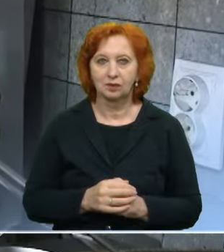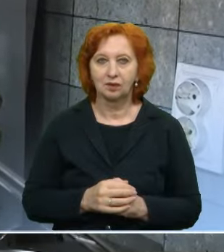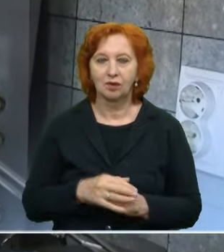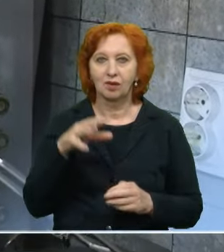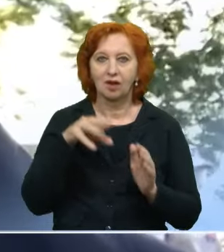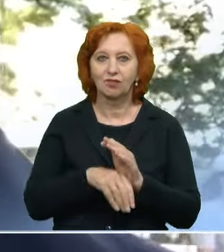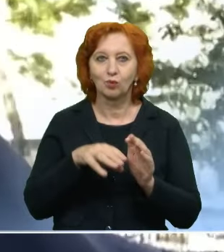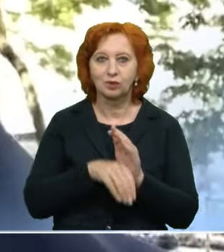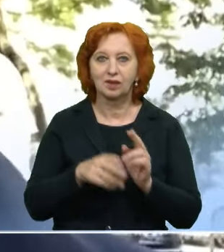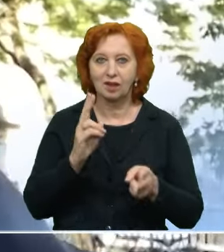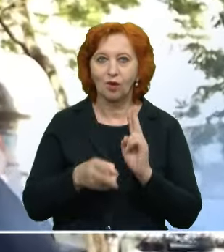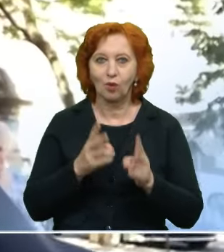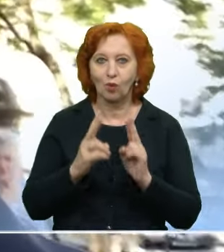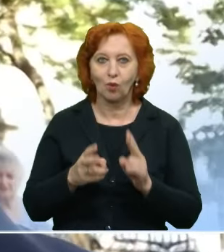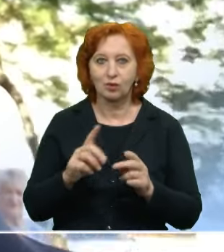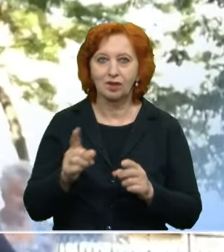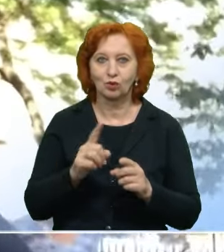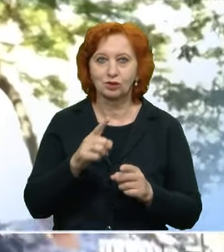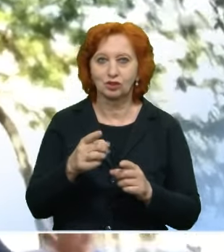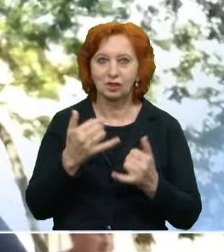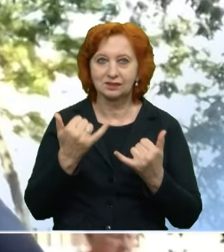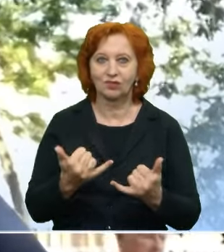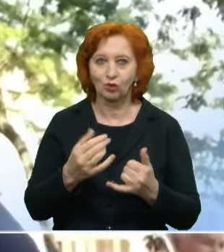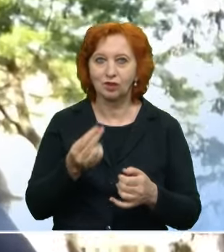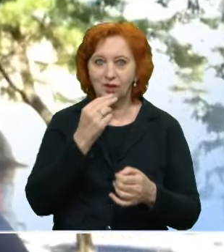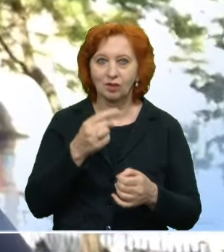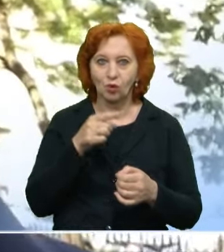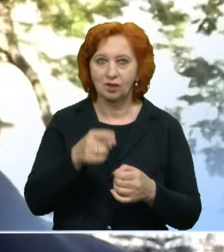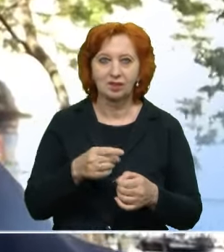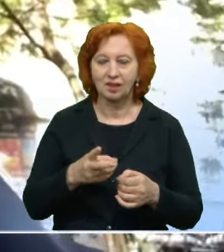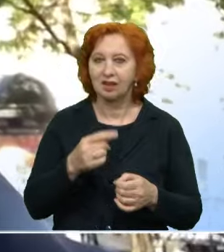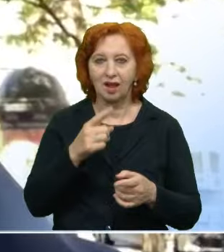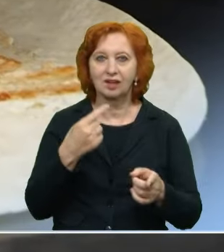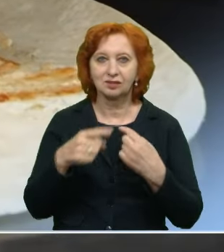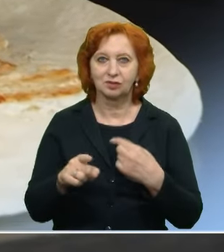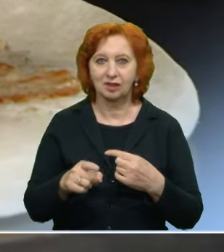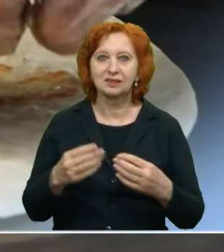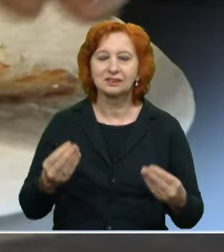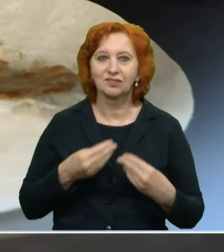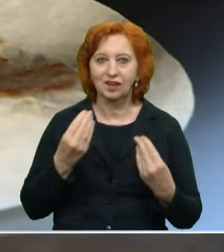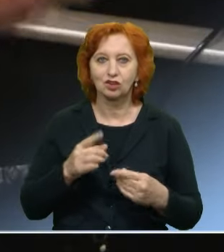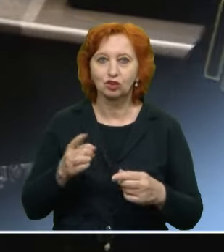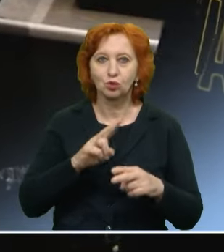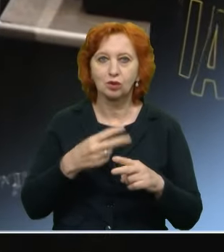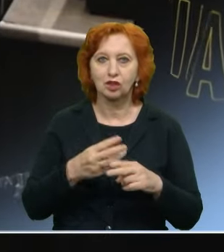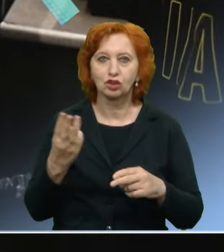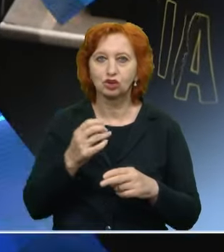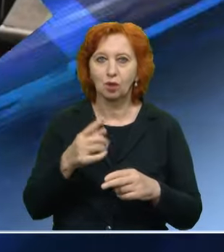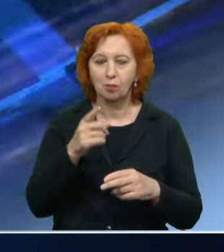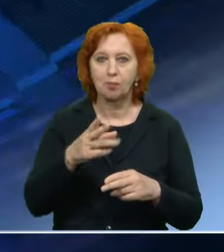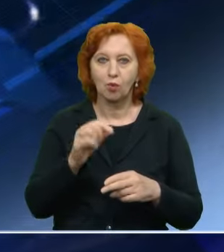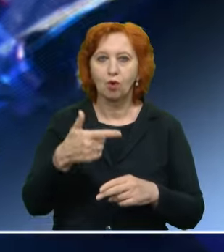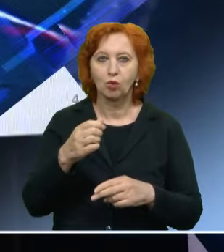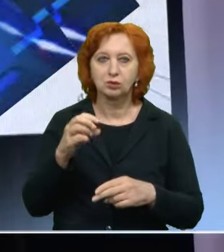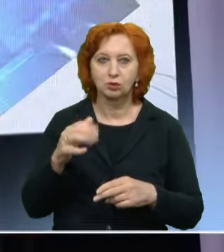Внутренняя кухня. Повар уверял, что продукты сегодняшние, на вкус они, если честно, не первой свежести. Что такое шаурма по ГОСТу?